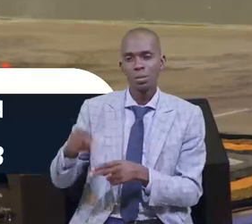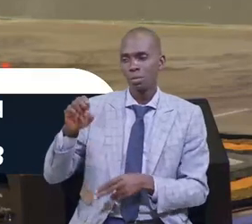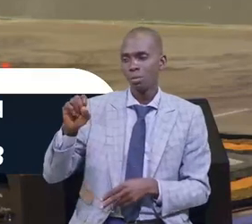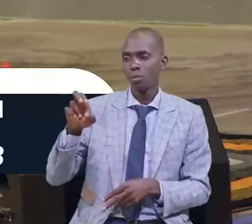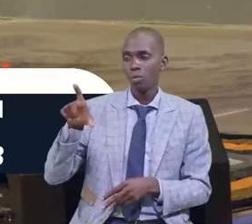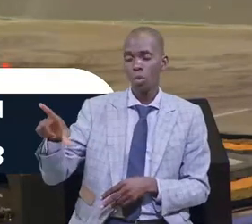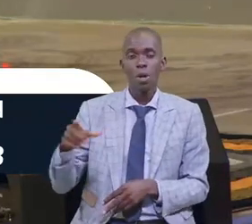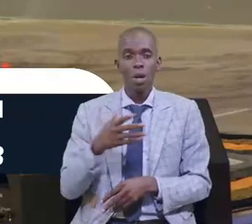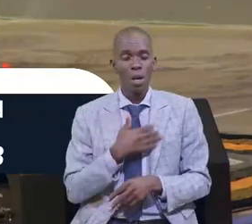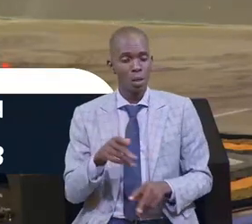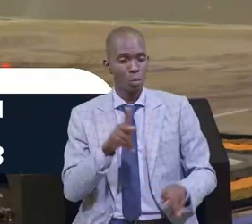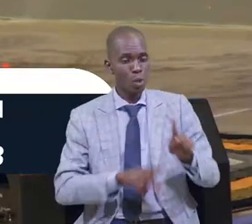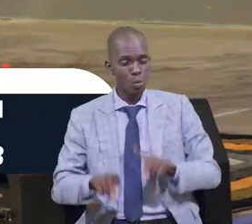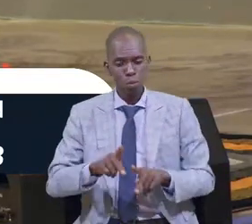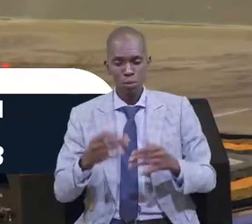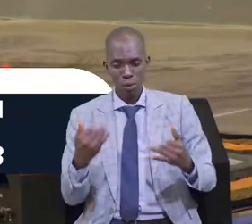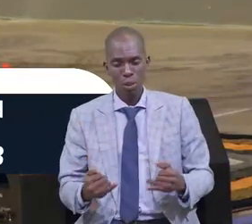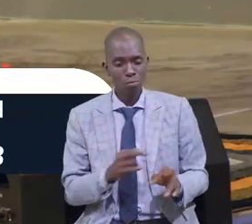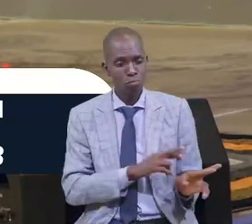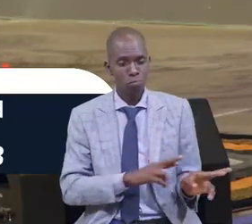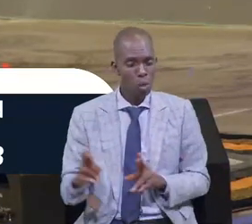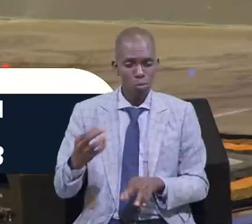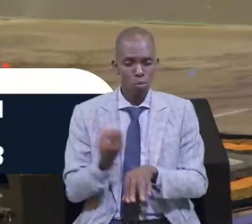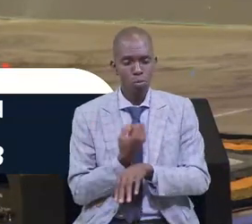Et il lapidait Étienne